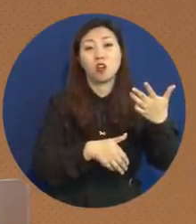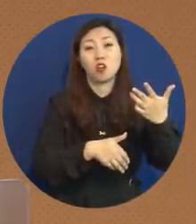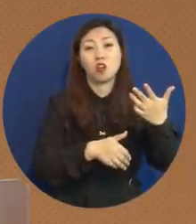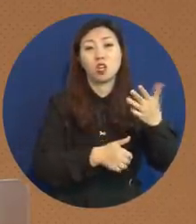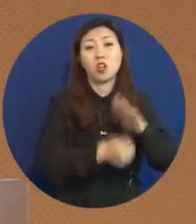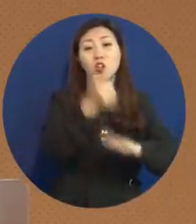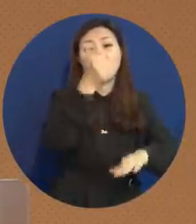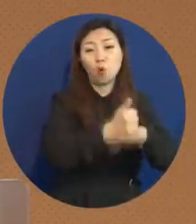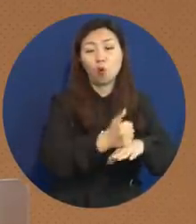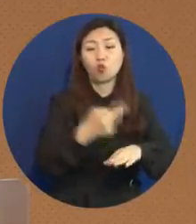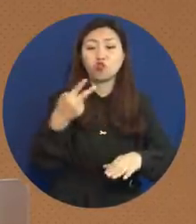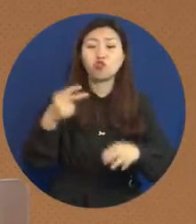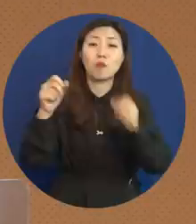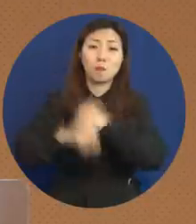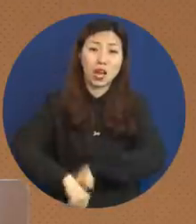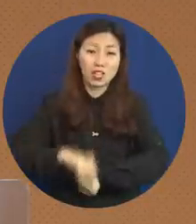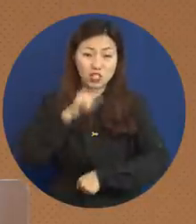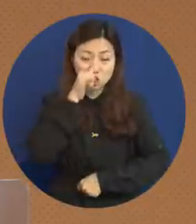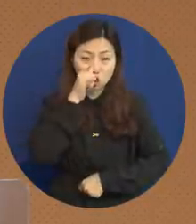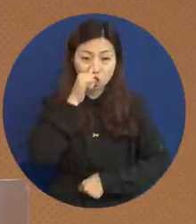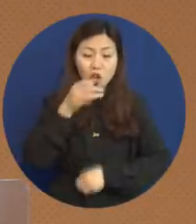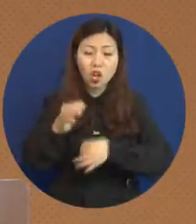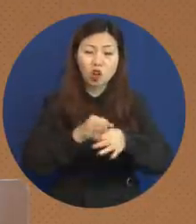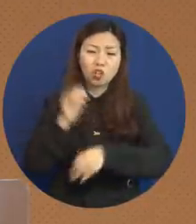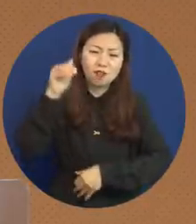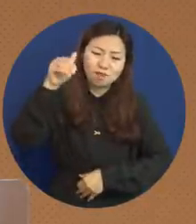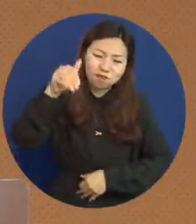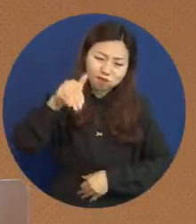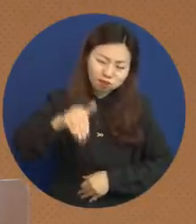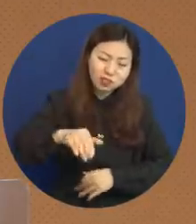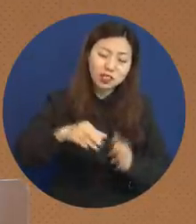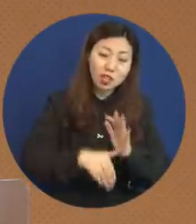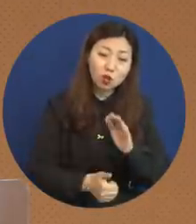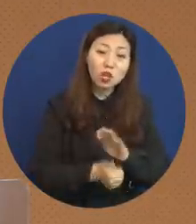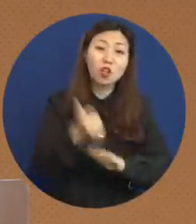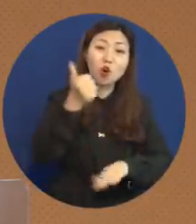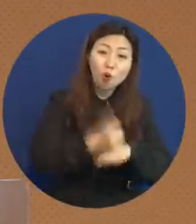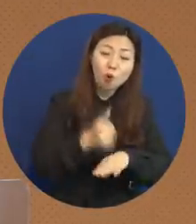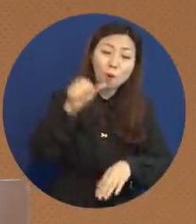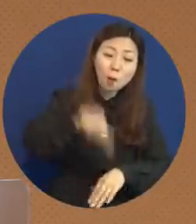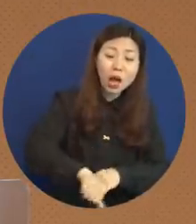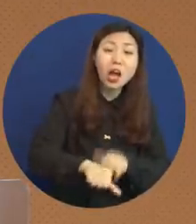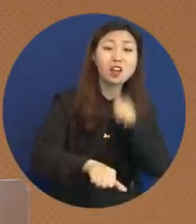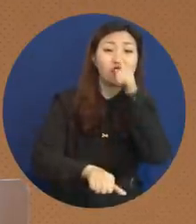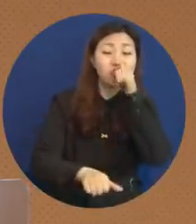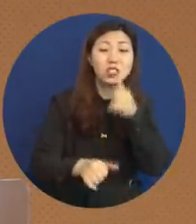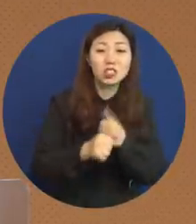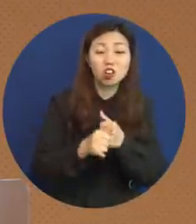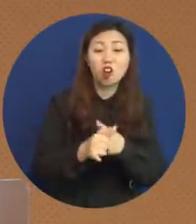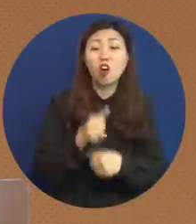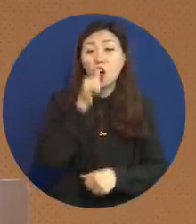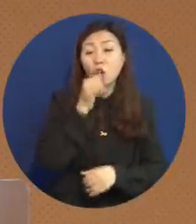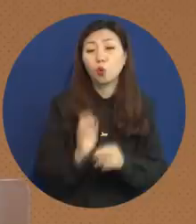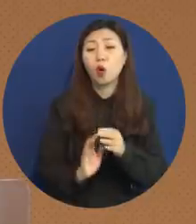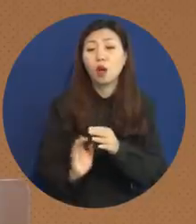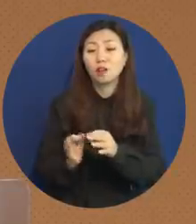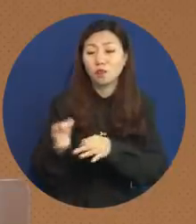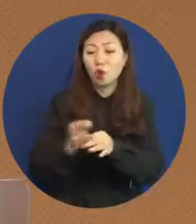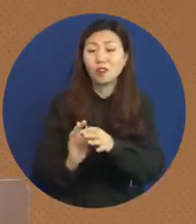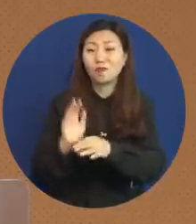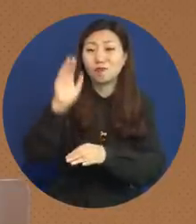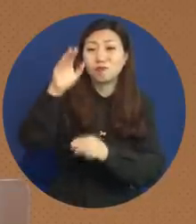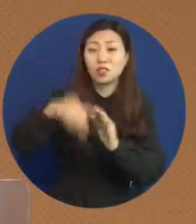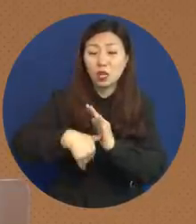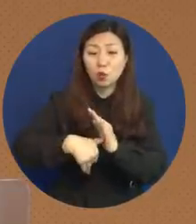해요. 그러니까 경기가 하강할 때도 성공하는 사람이 있고 망하는 사람이 있고 경기가 상승할 때도 망하는 사람이